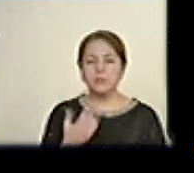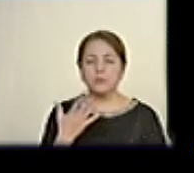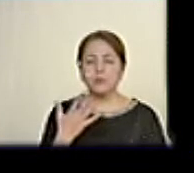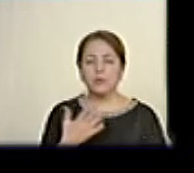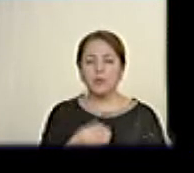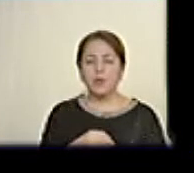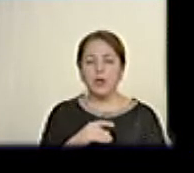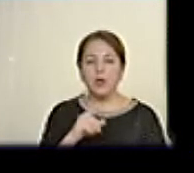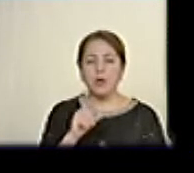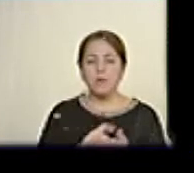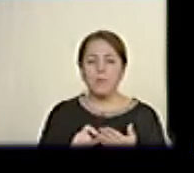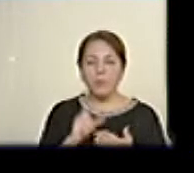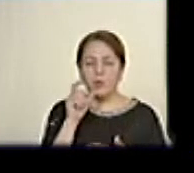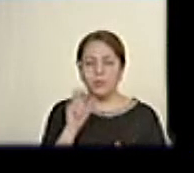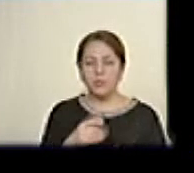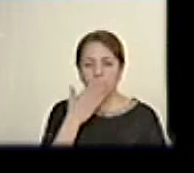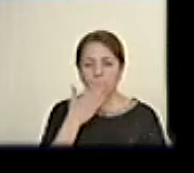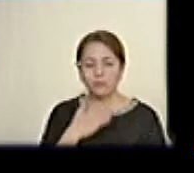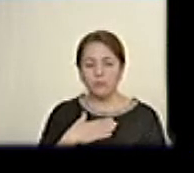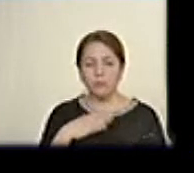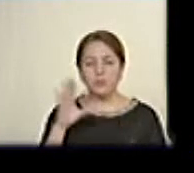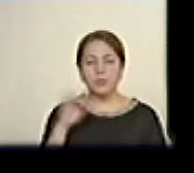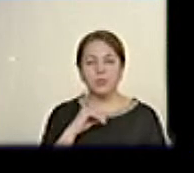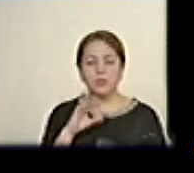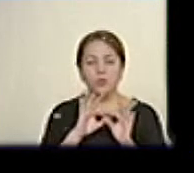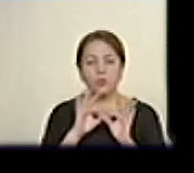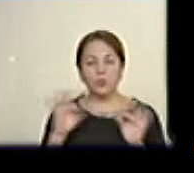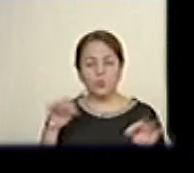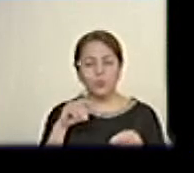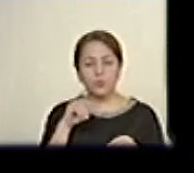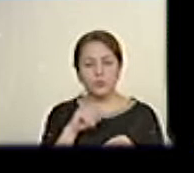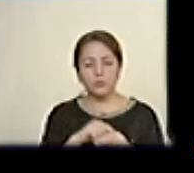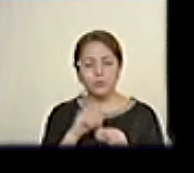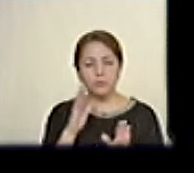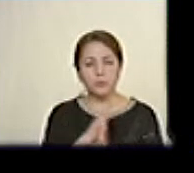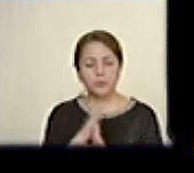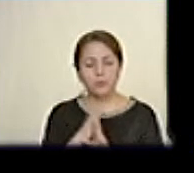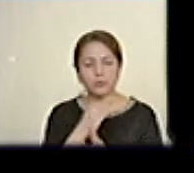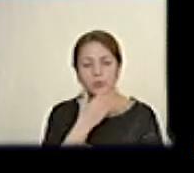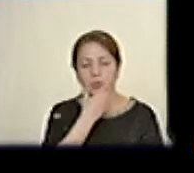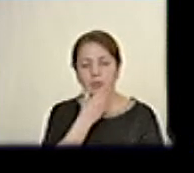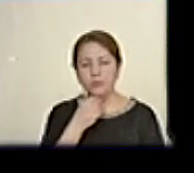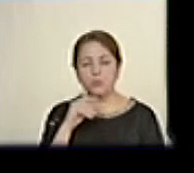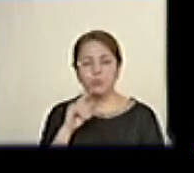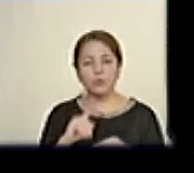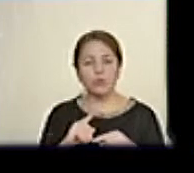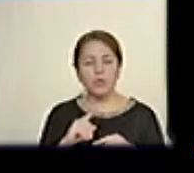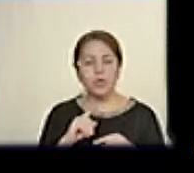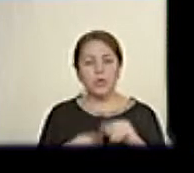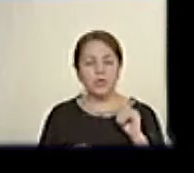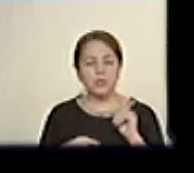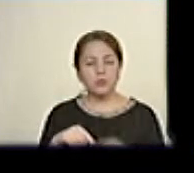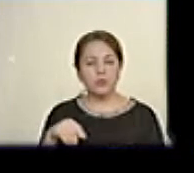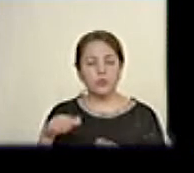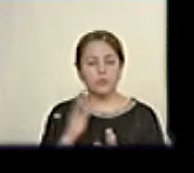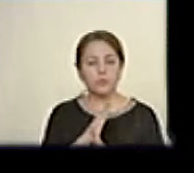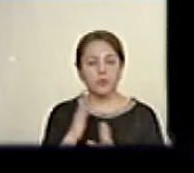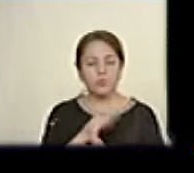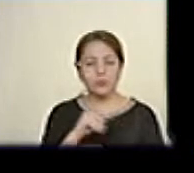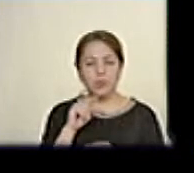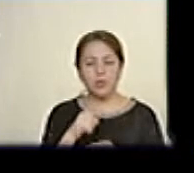и тонко чувствовал природу, красоту родной природы. Оно открывает читателю